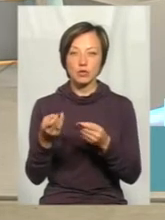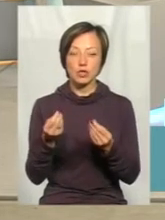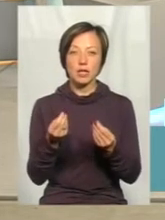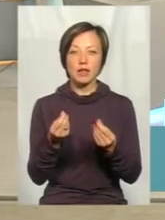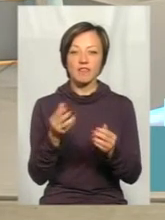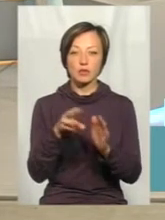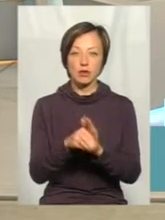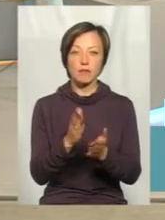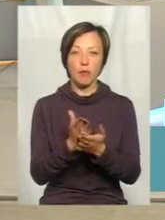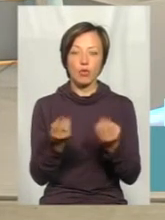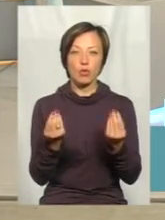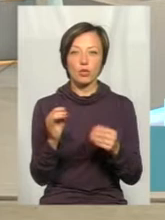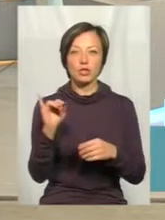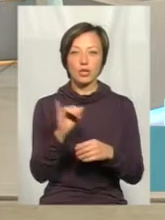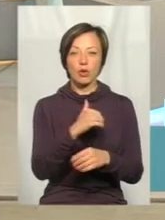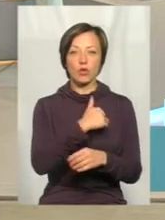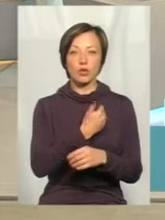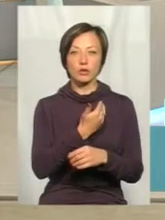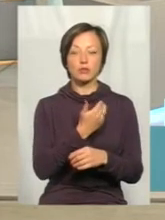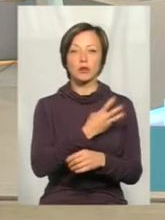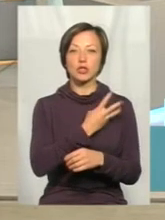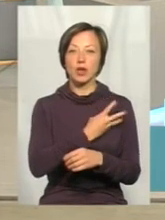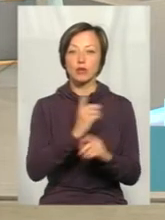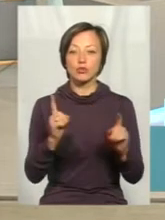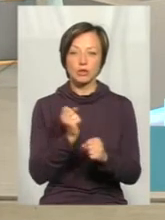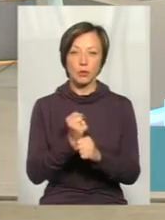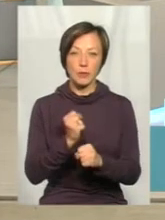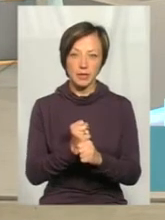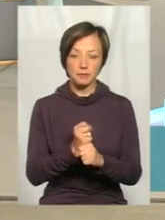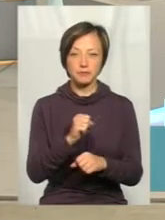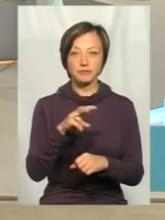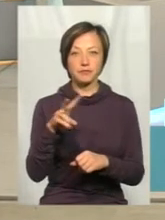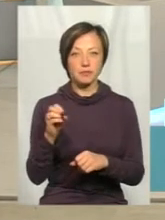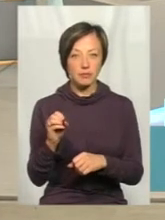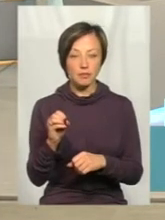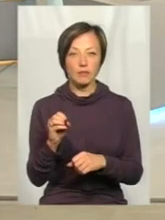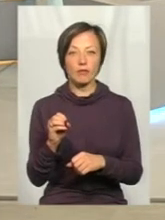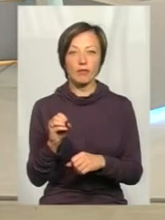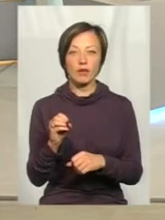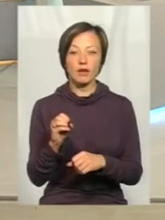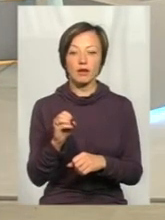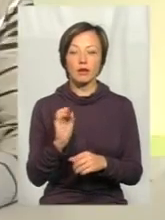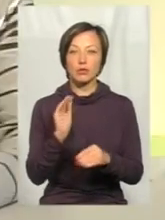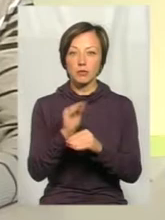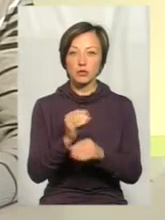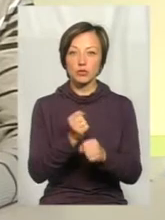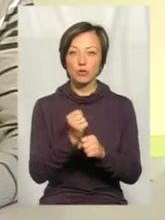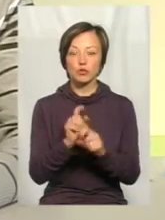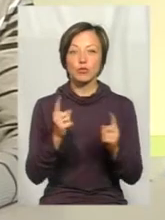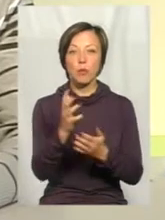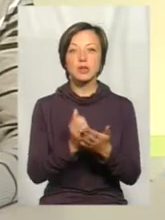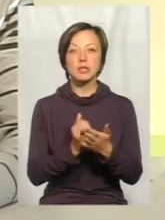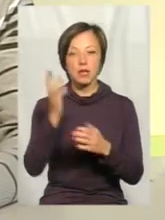які дійсно мають гроші і бажають щось робити. Але я щоб дав би ремарочку про те, чому є потенціал на